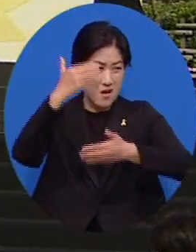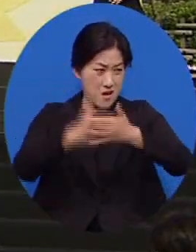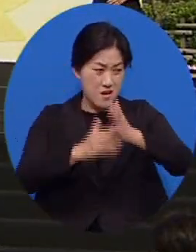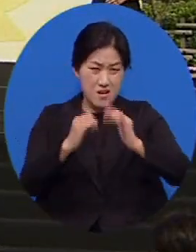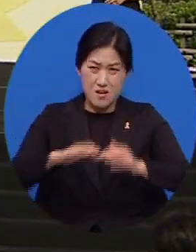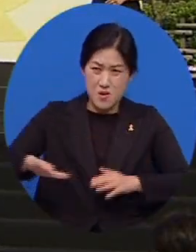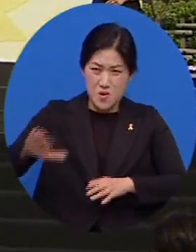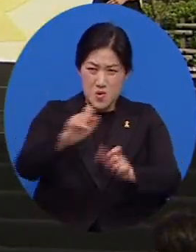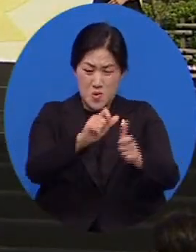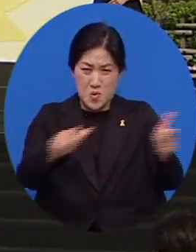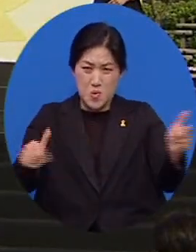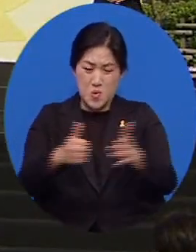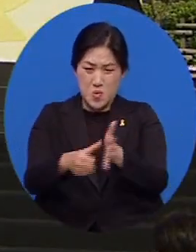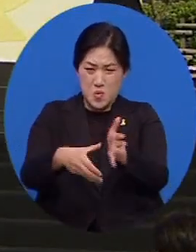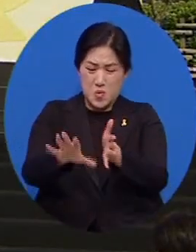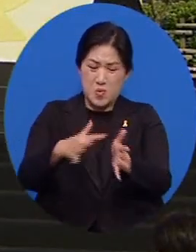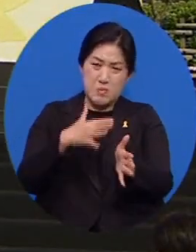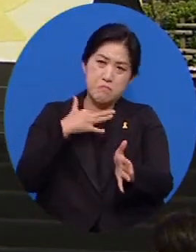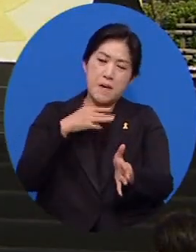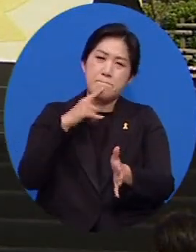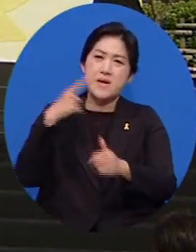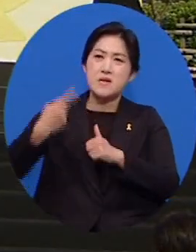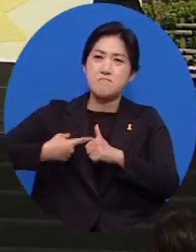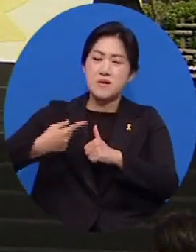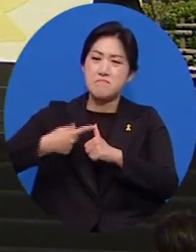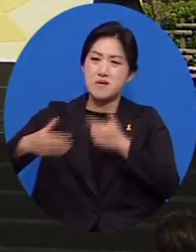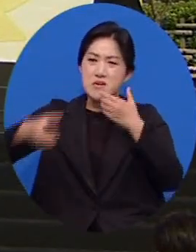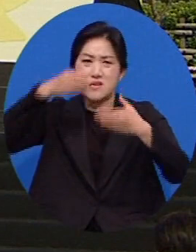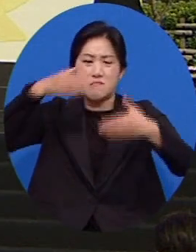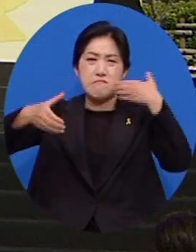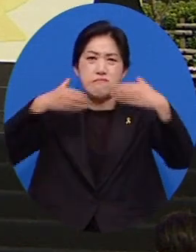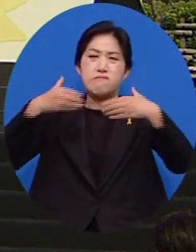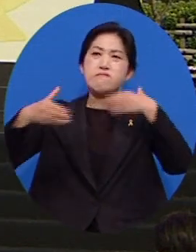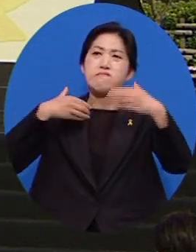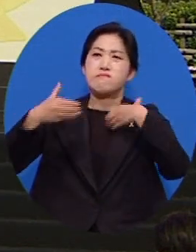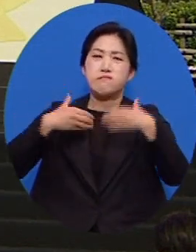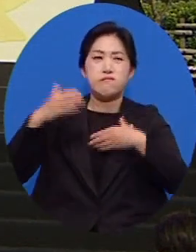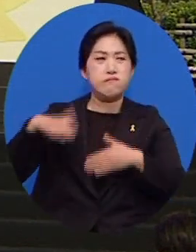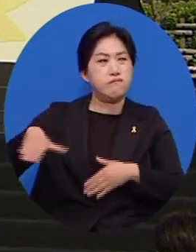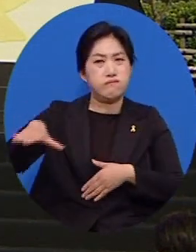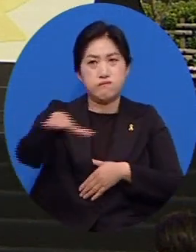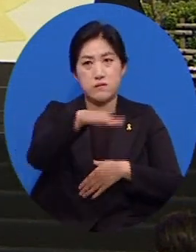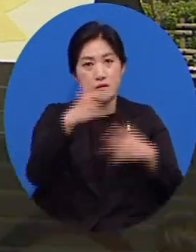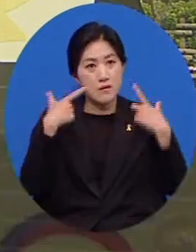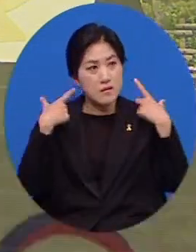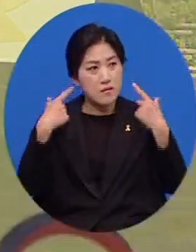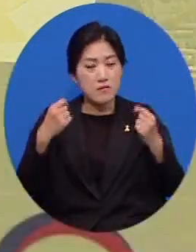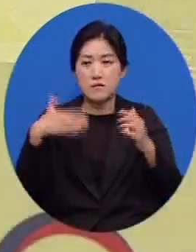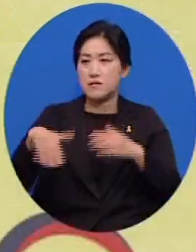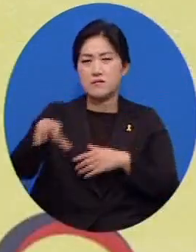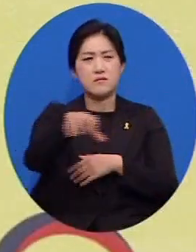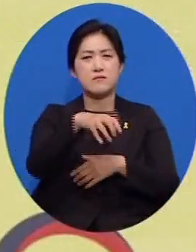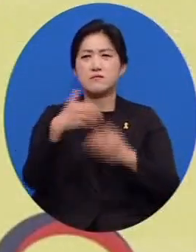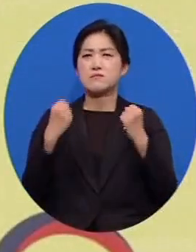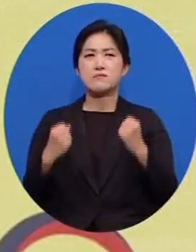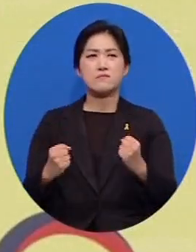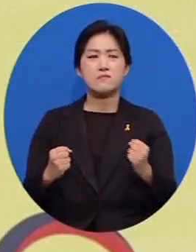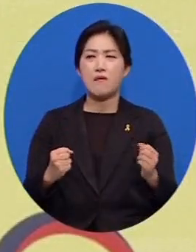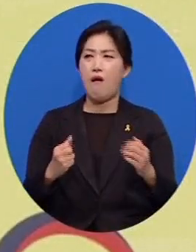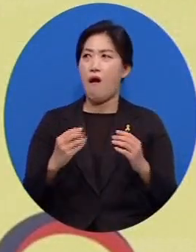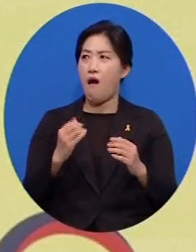온갖 혐오의 발언과 협박을 일삼았던 무리들이 아직도 우리 주위에 남아